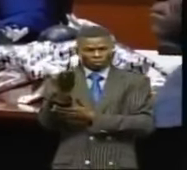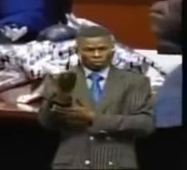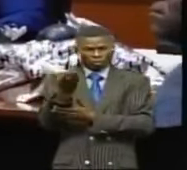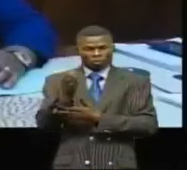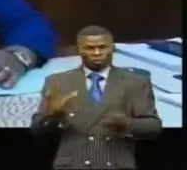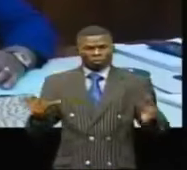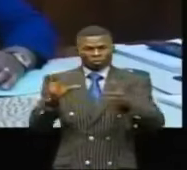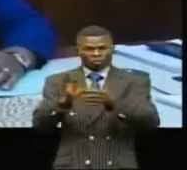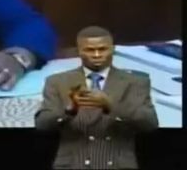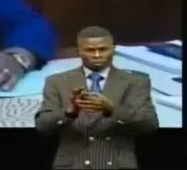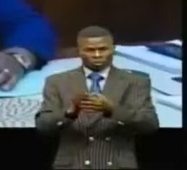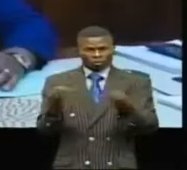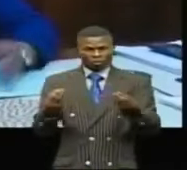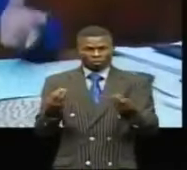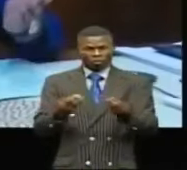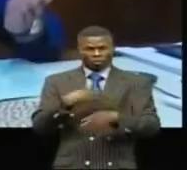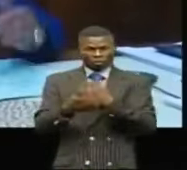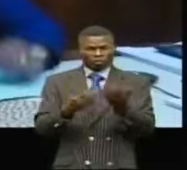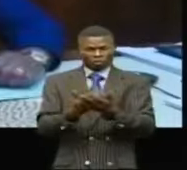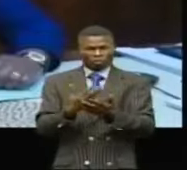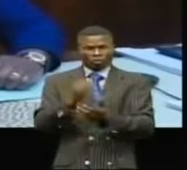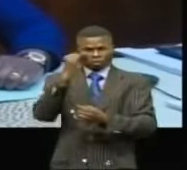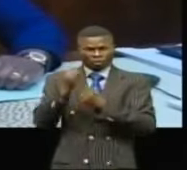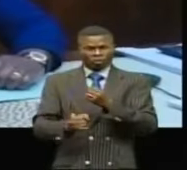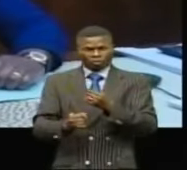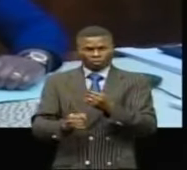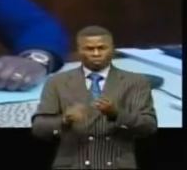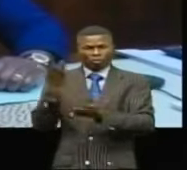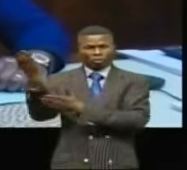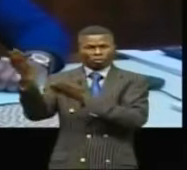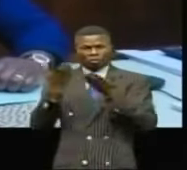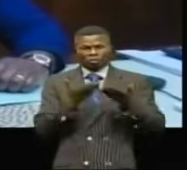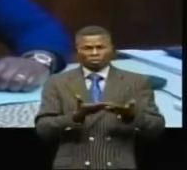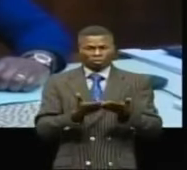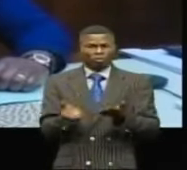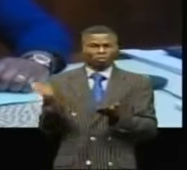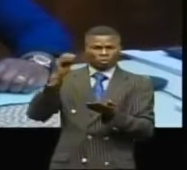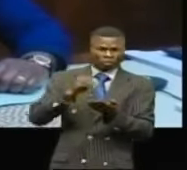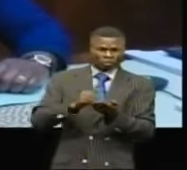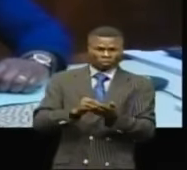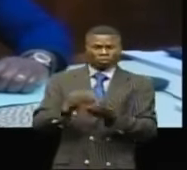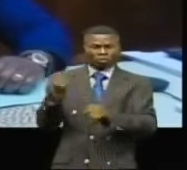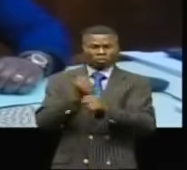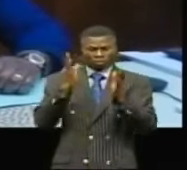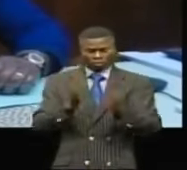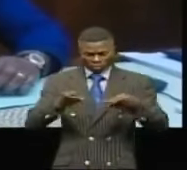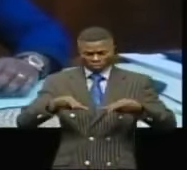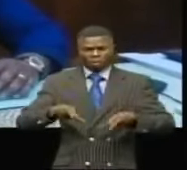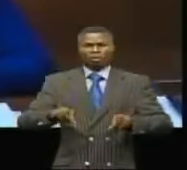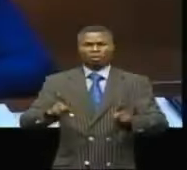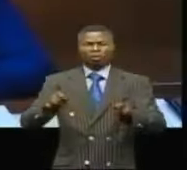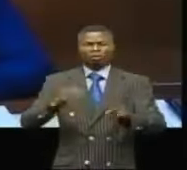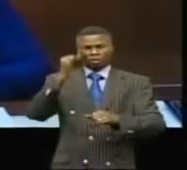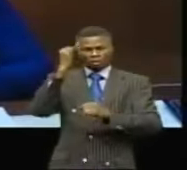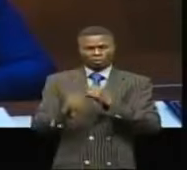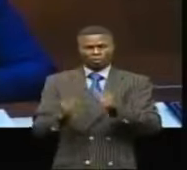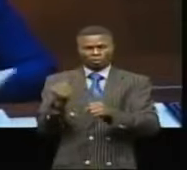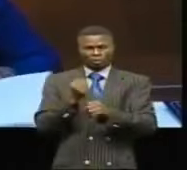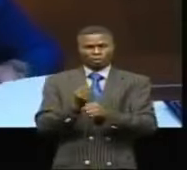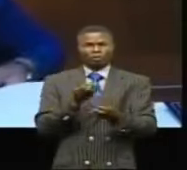Consolider, en vue de finaliser les processus d'appel d'offres et de recruter un prestataire qui permettra de finaliser les